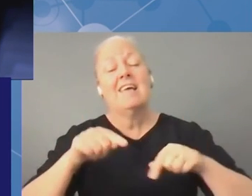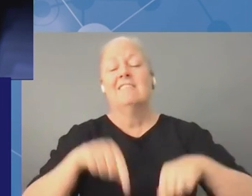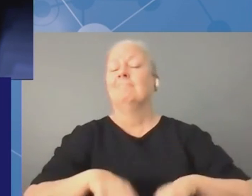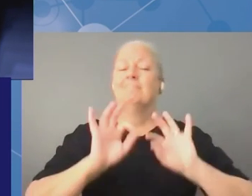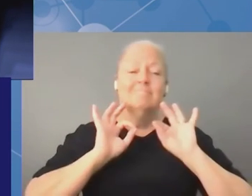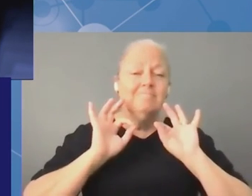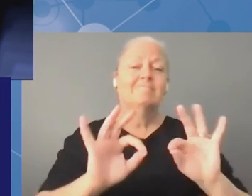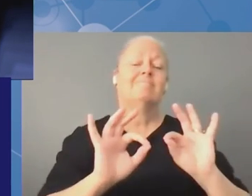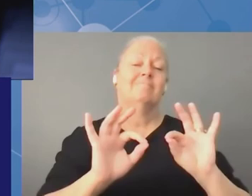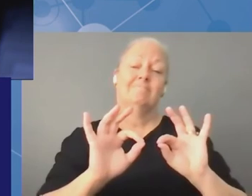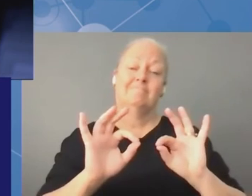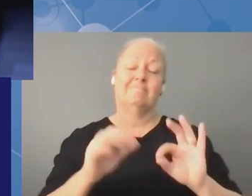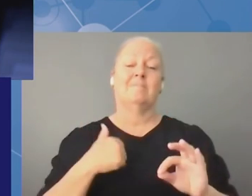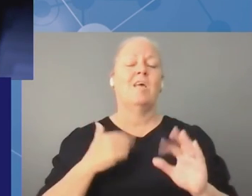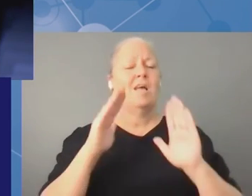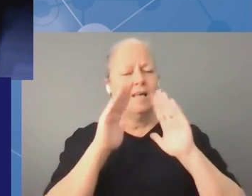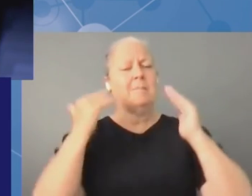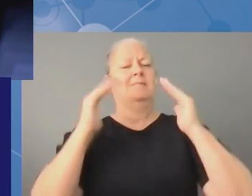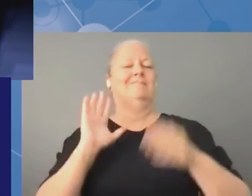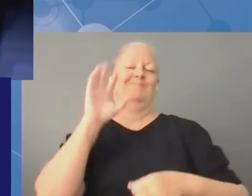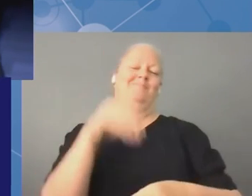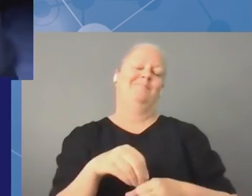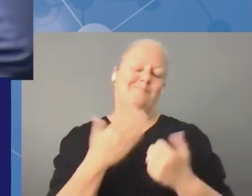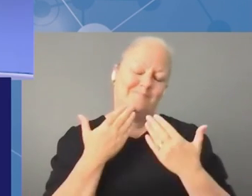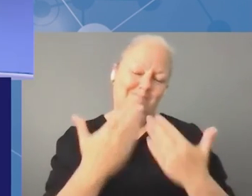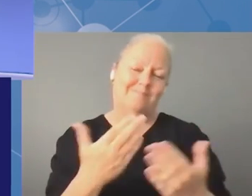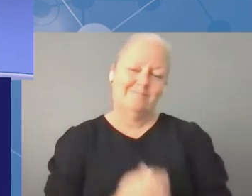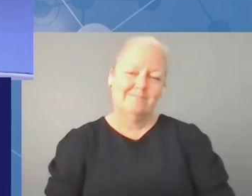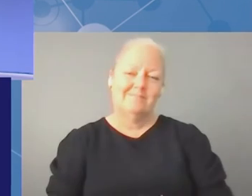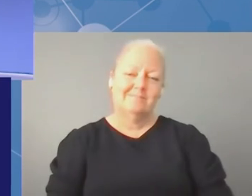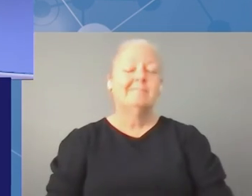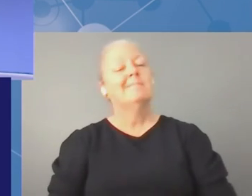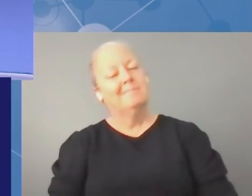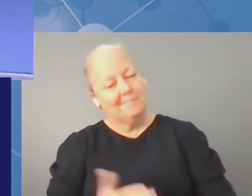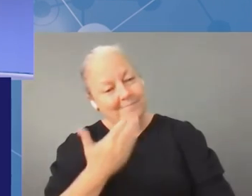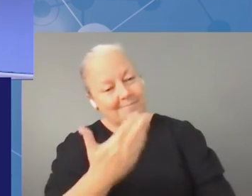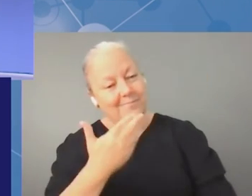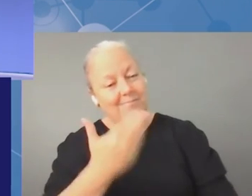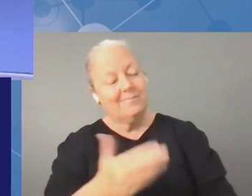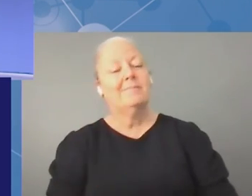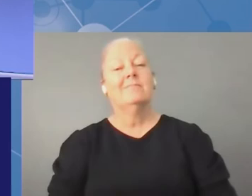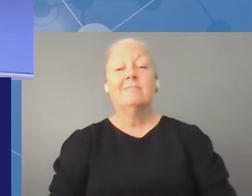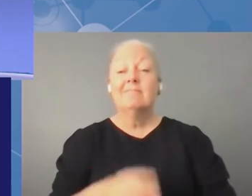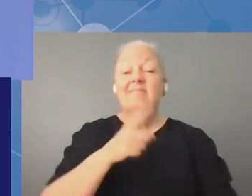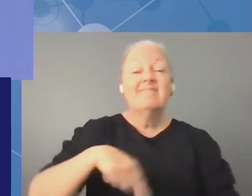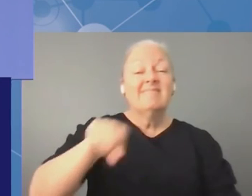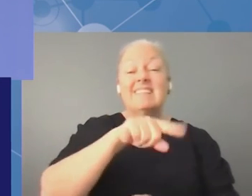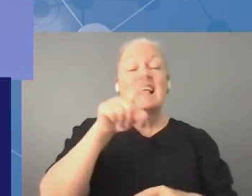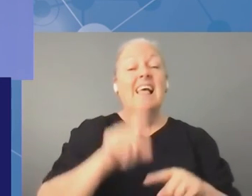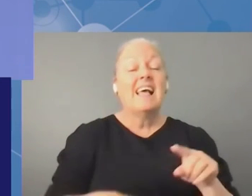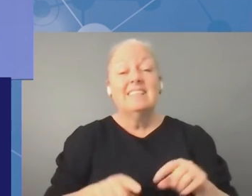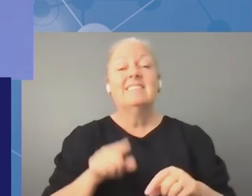похвалить секретариат и всех организаторов этого мероприятия. Очень рад, что смог в